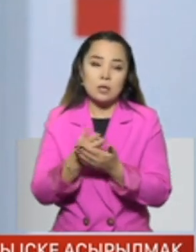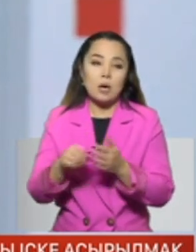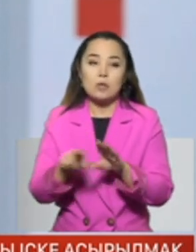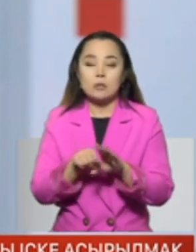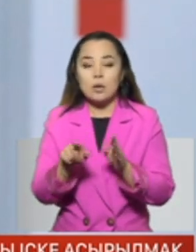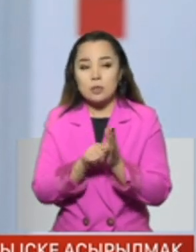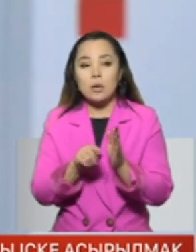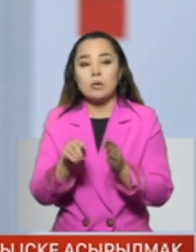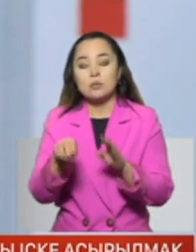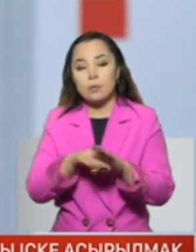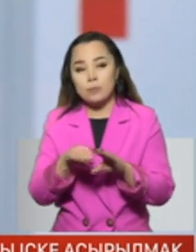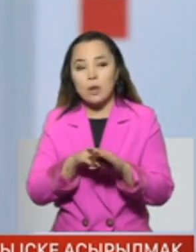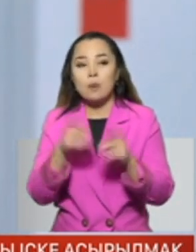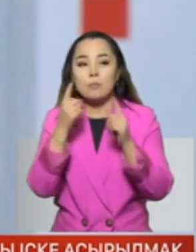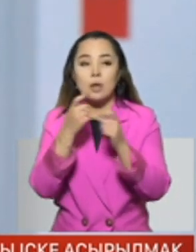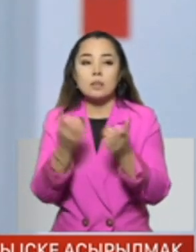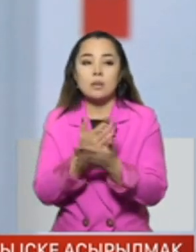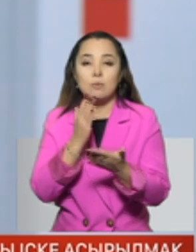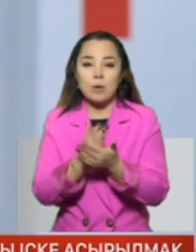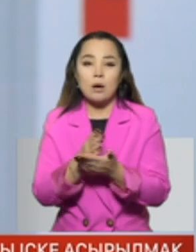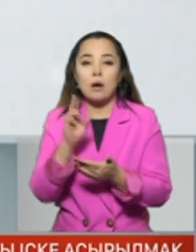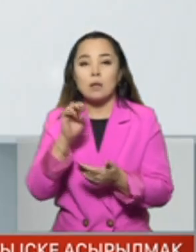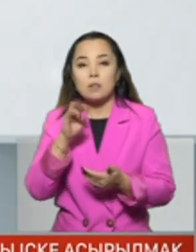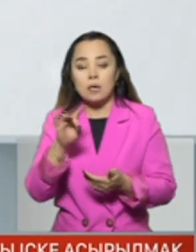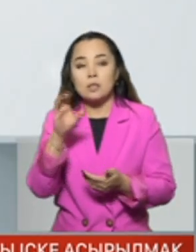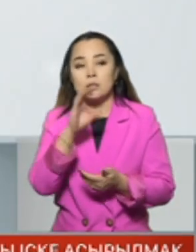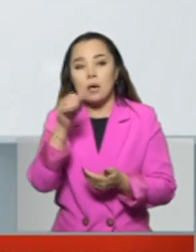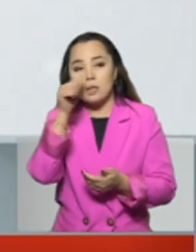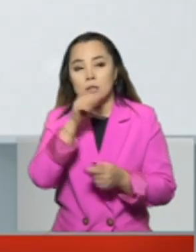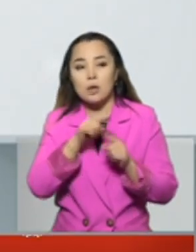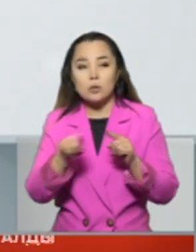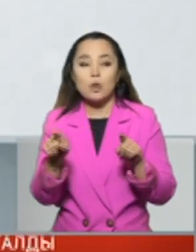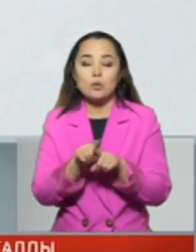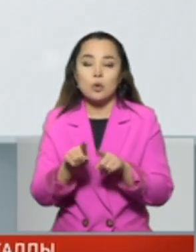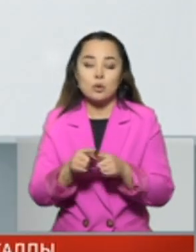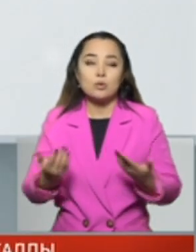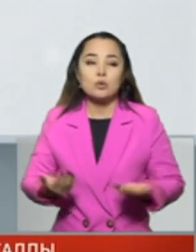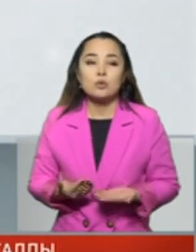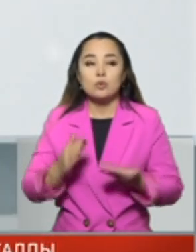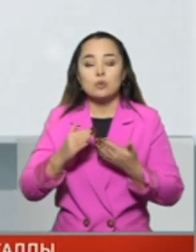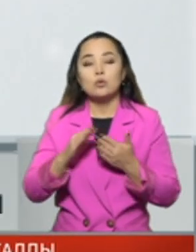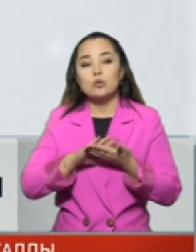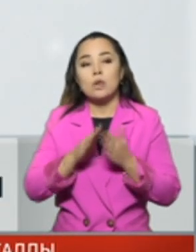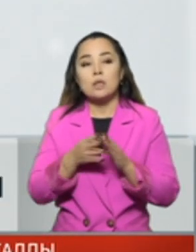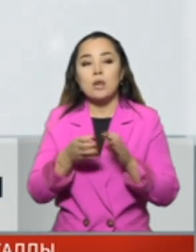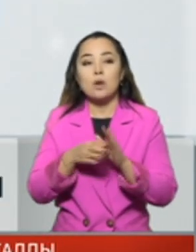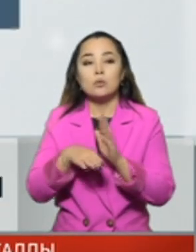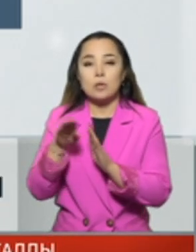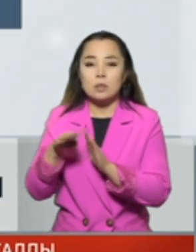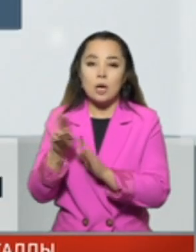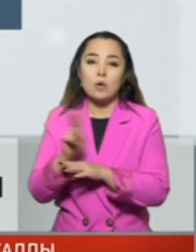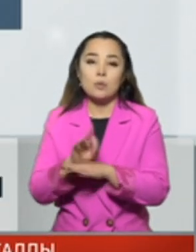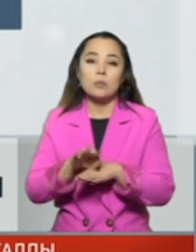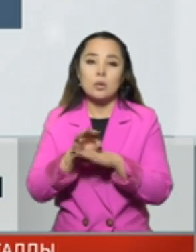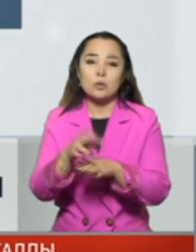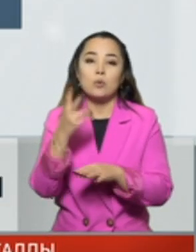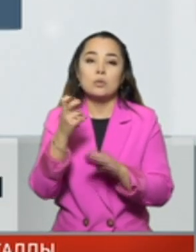қоры осындай ақпарат таратты. Қаңтар 42 айлар аралығында тұрғын үй жағдайын жақсартуға және емделуге